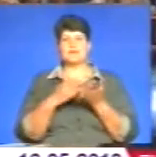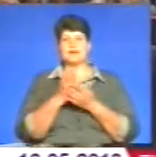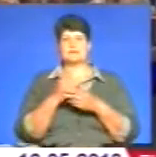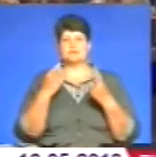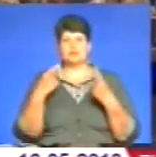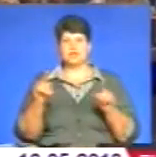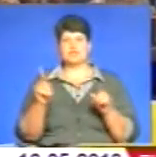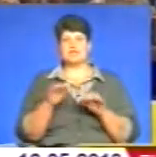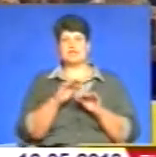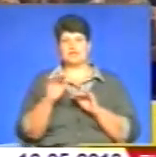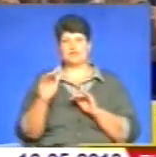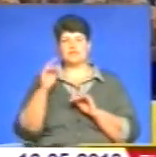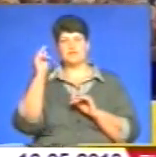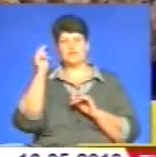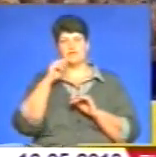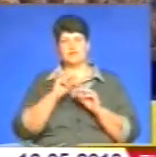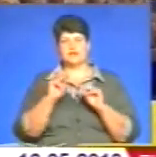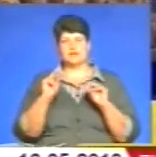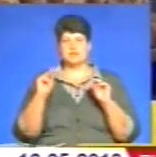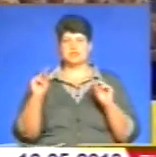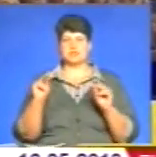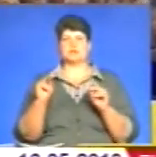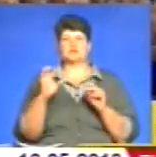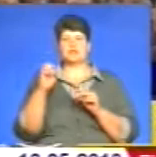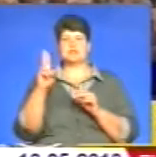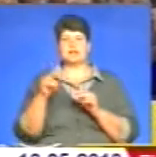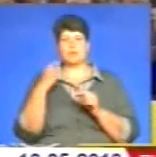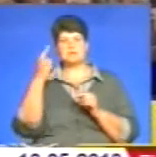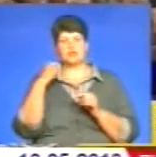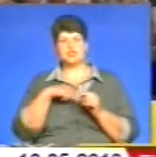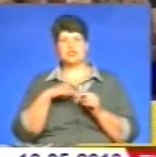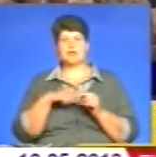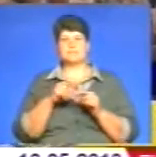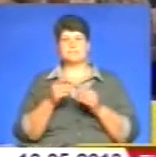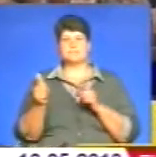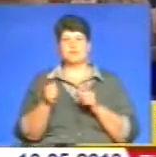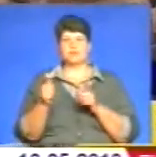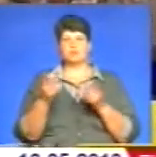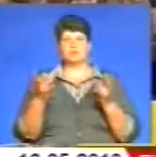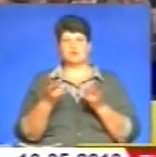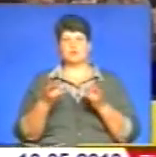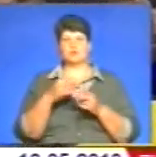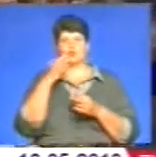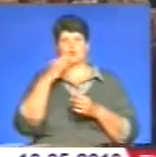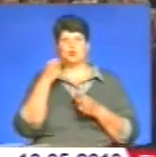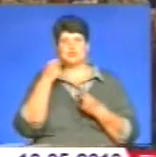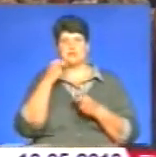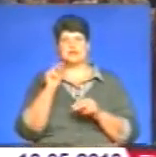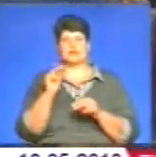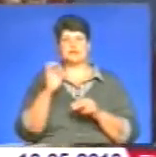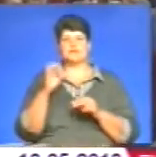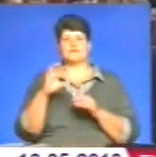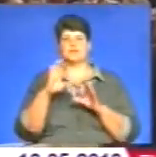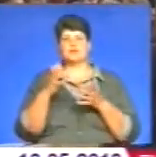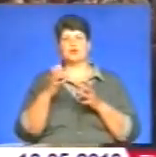викладача особлива соціально-психологічна підготовка потрібна удосконалення освітньої моделі університету потрібні